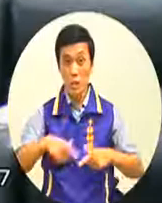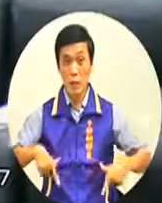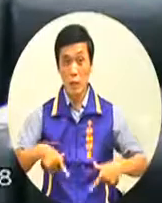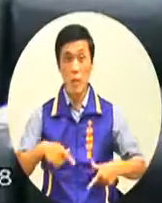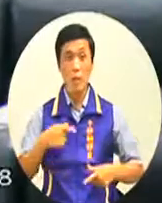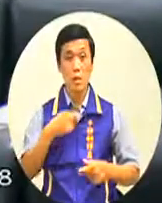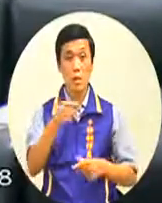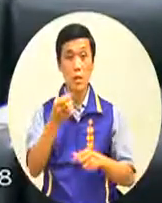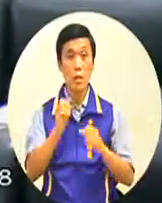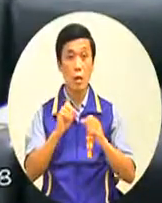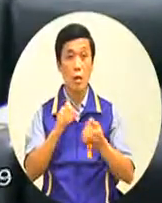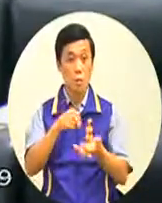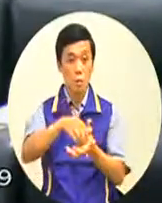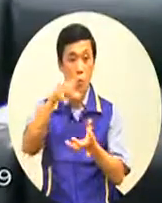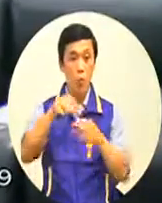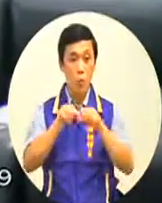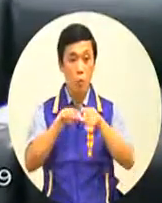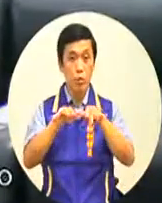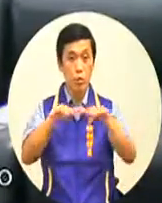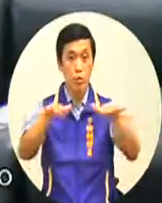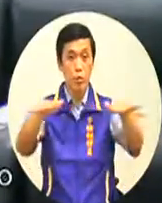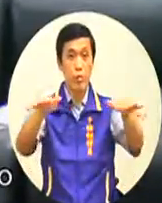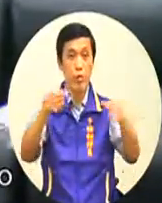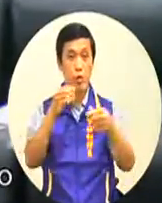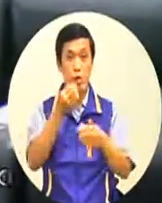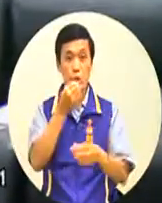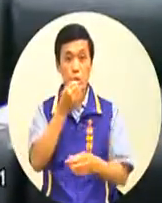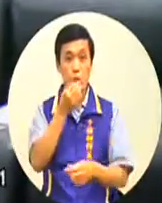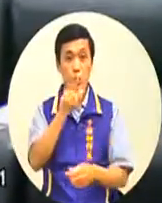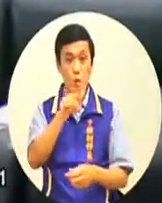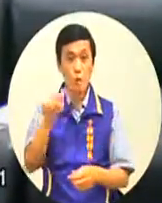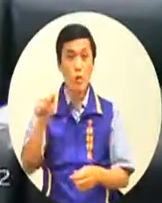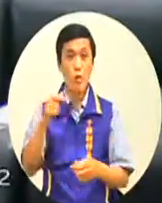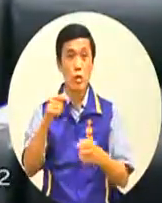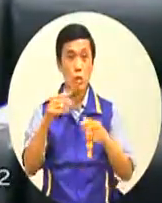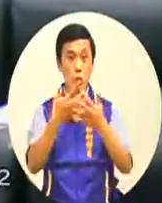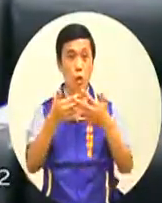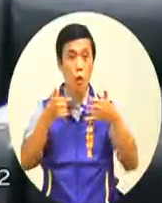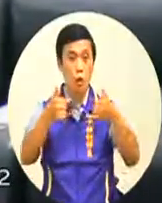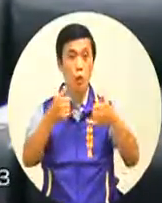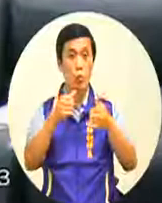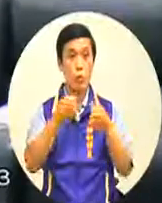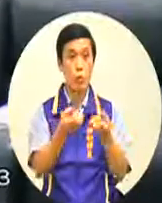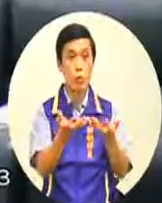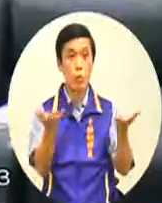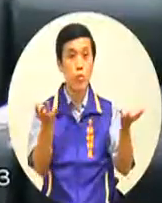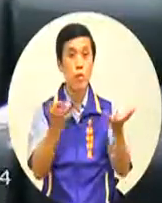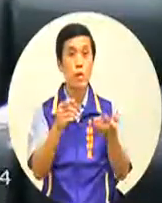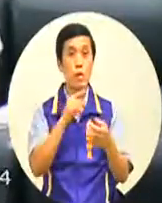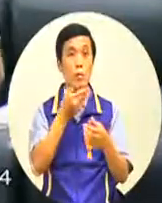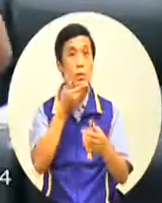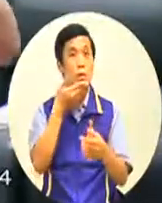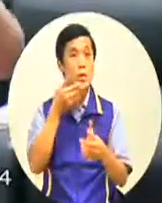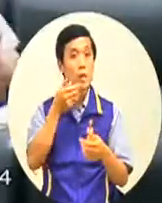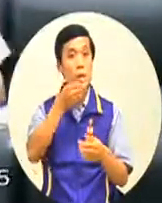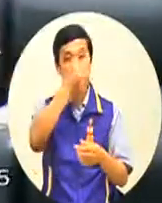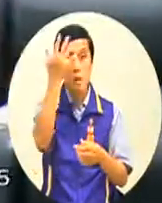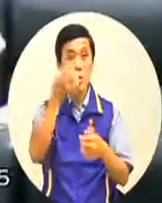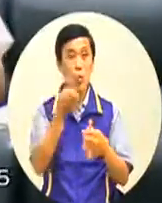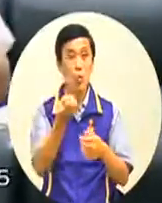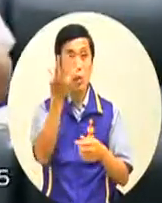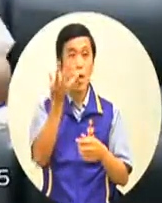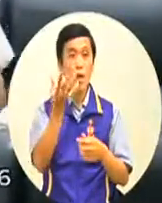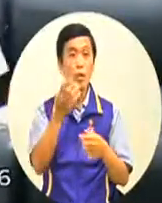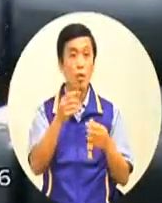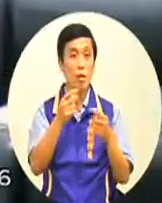哈、哦，当然网络上也有一些。文章在传说啊，谁什么清大核工所说没问题啦，然后